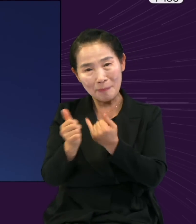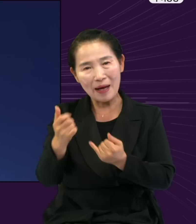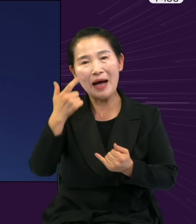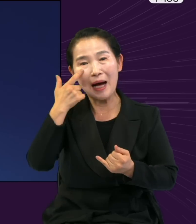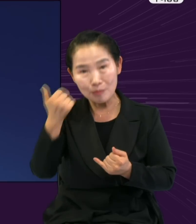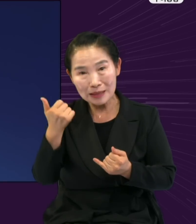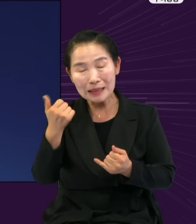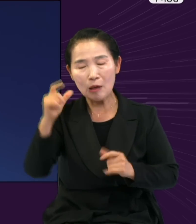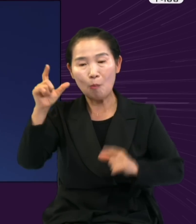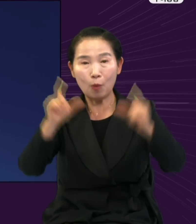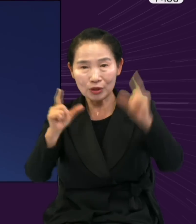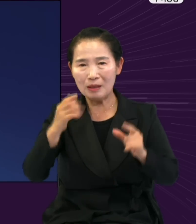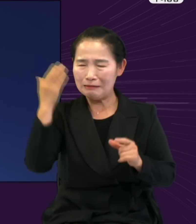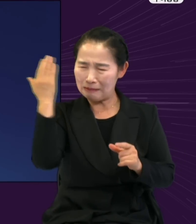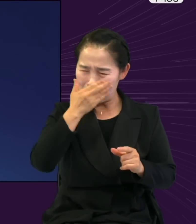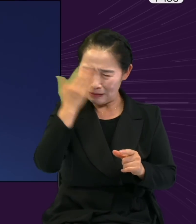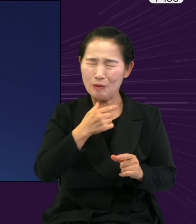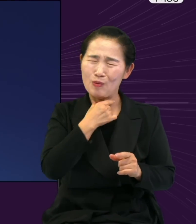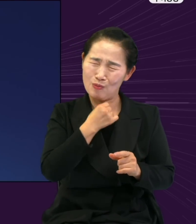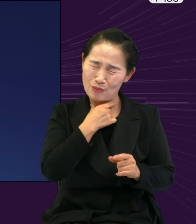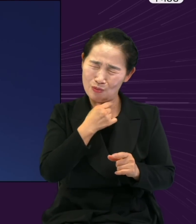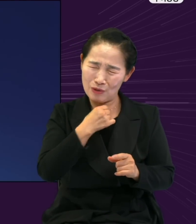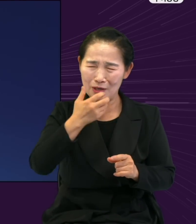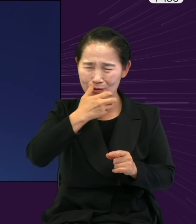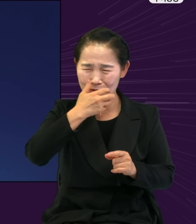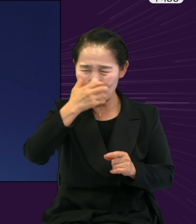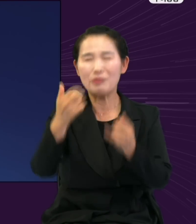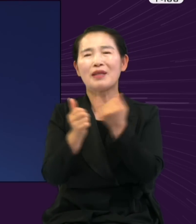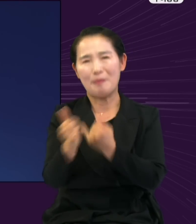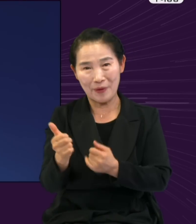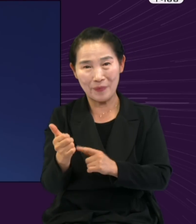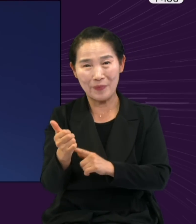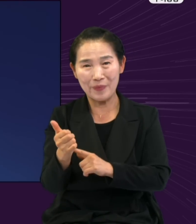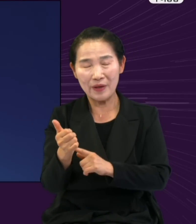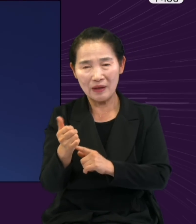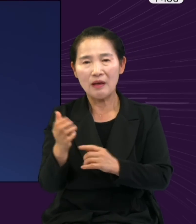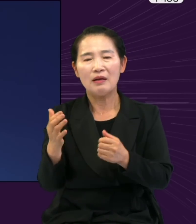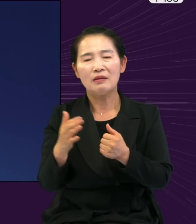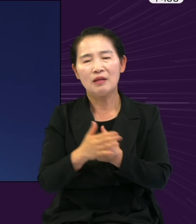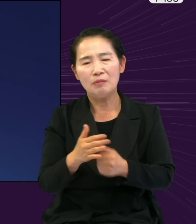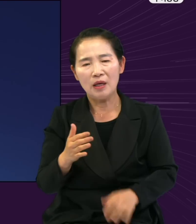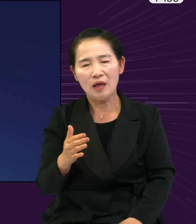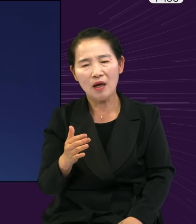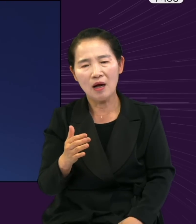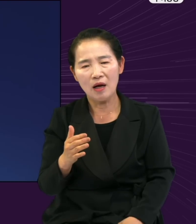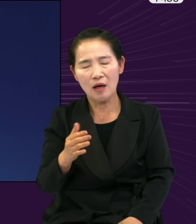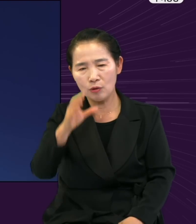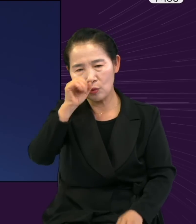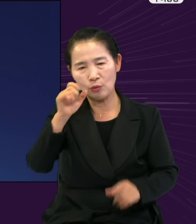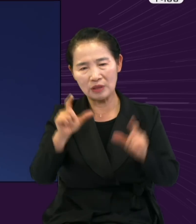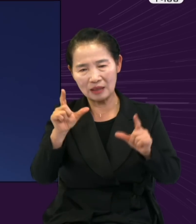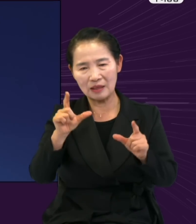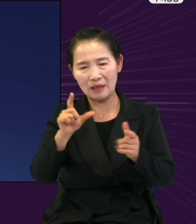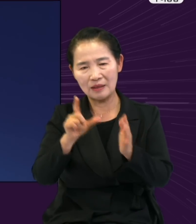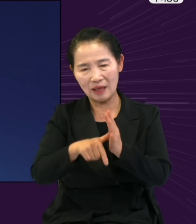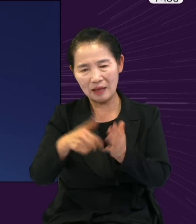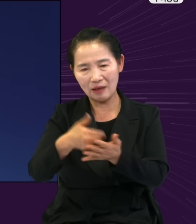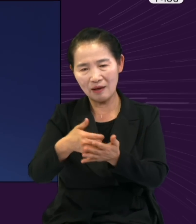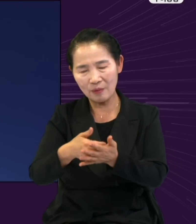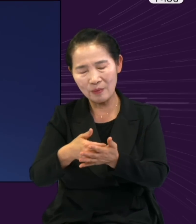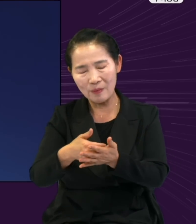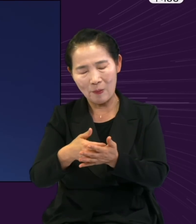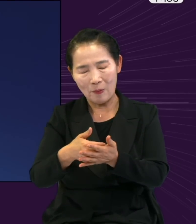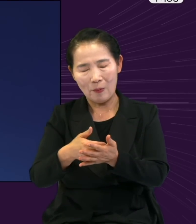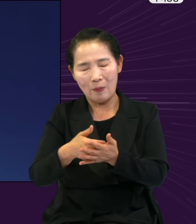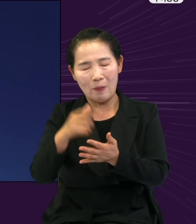정결하기를 원했던 사람이기에 저는 하나님의 이 설득에 넘어갔습니다. 그의 바람대로